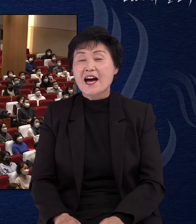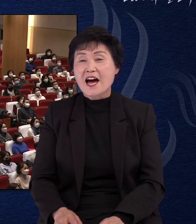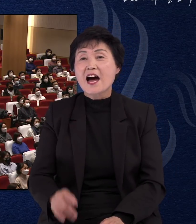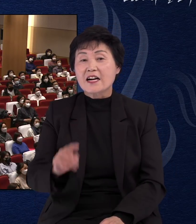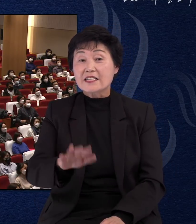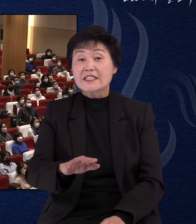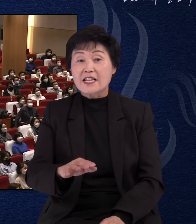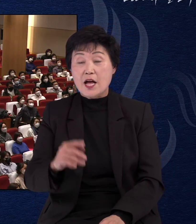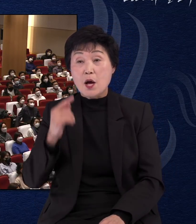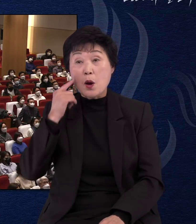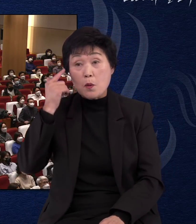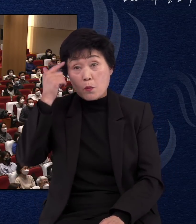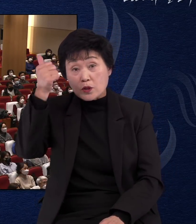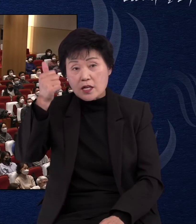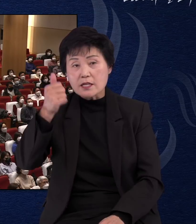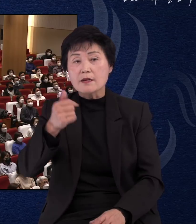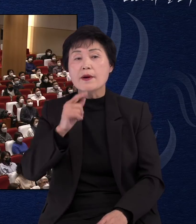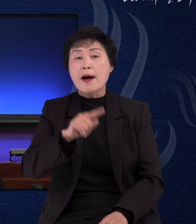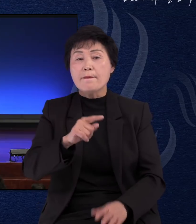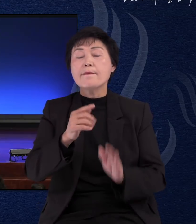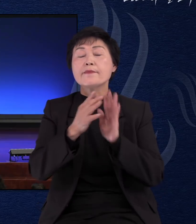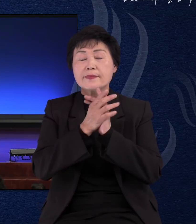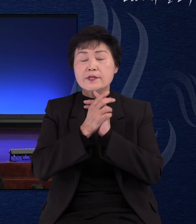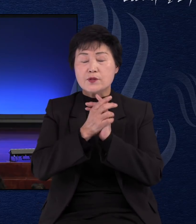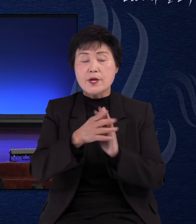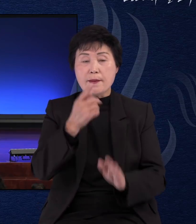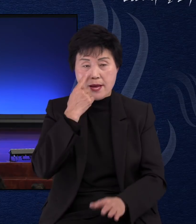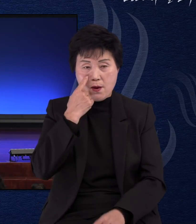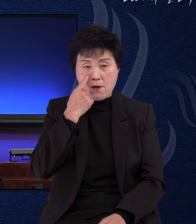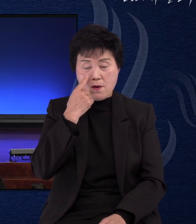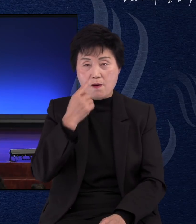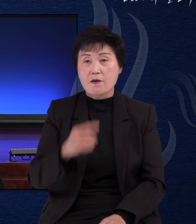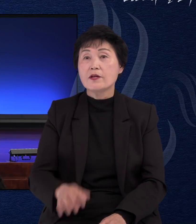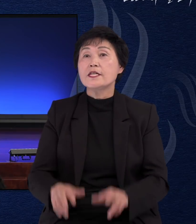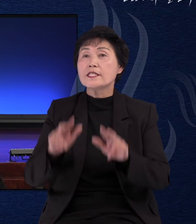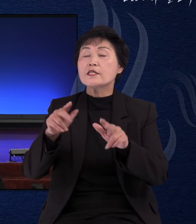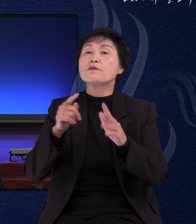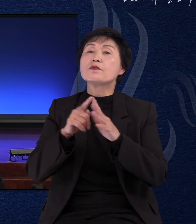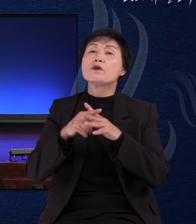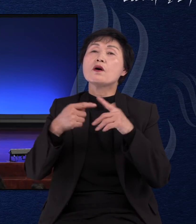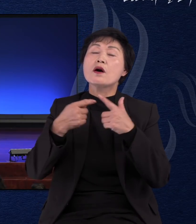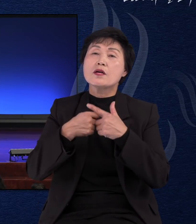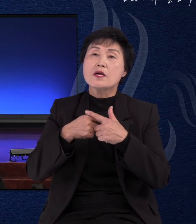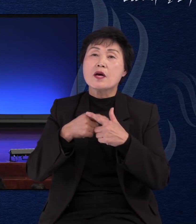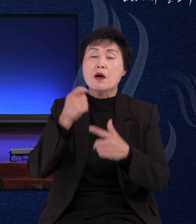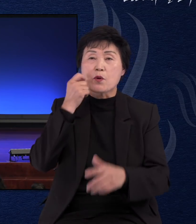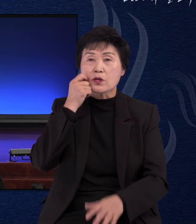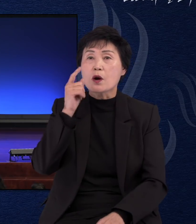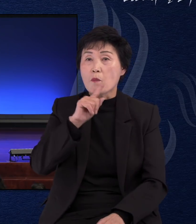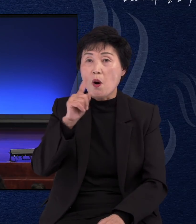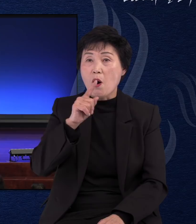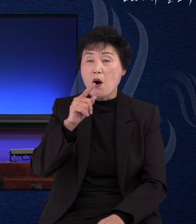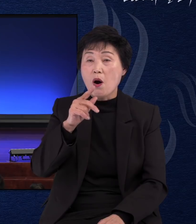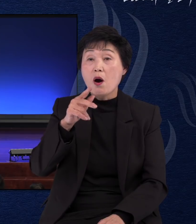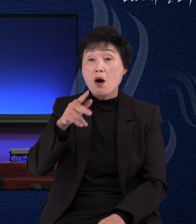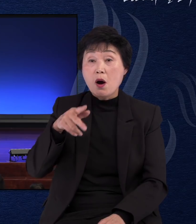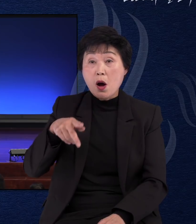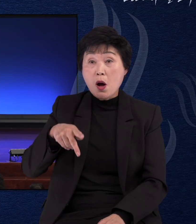기도해봐요 라고 이야기를 하시는데, 저는 지금도 이해가 되지 않는 게, 그 얘기를 피자를 다 먹고 해도 되는데,